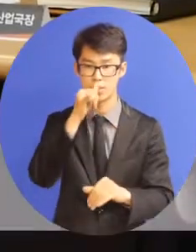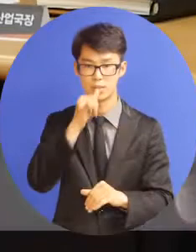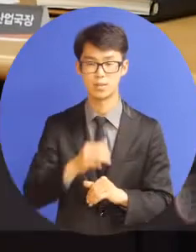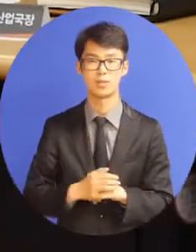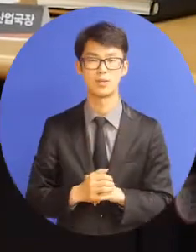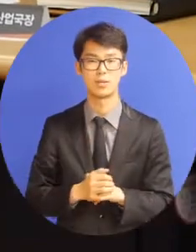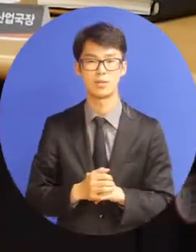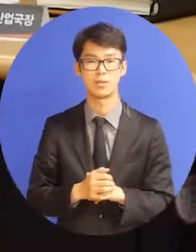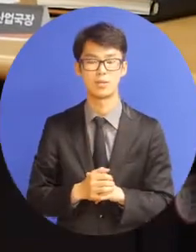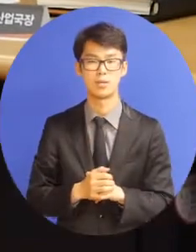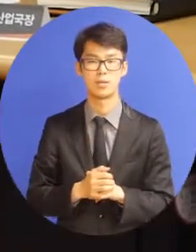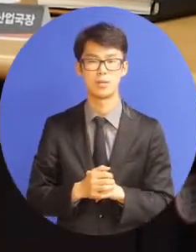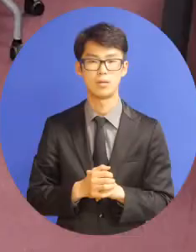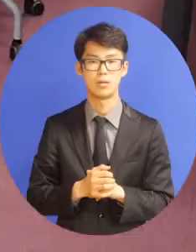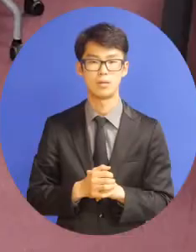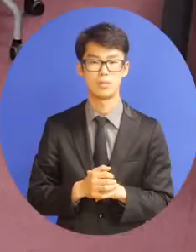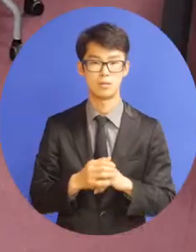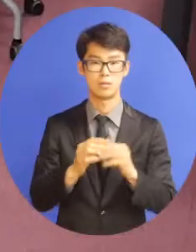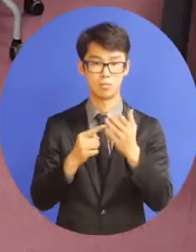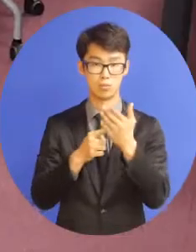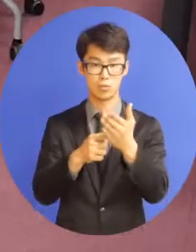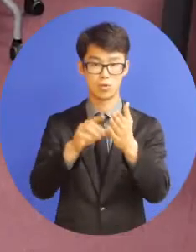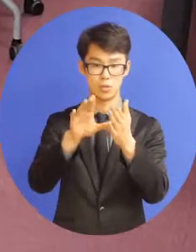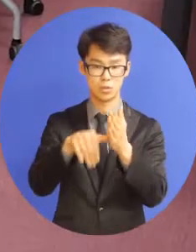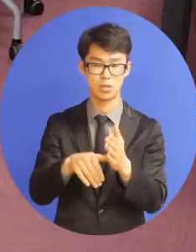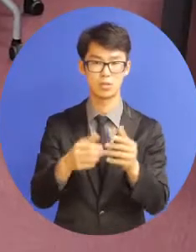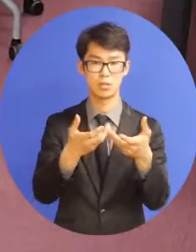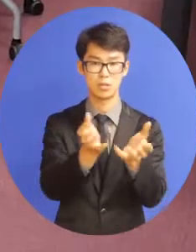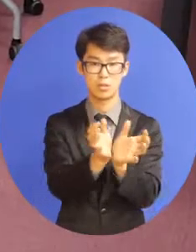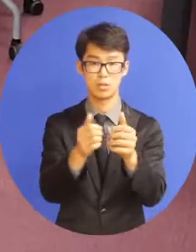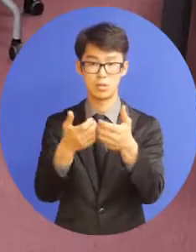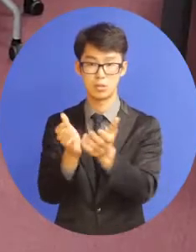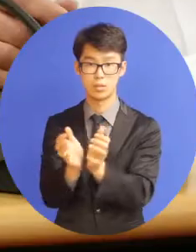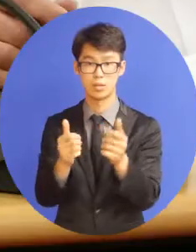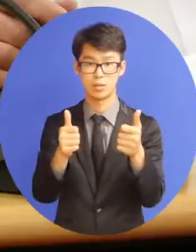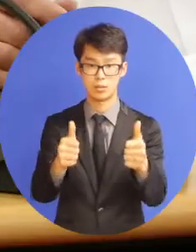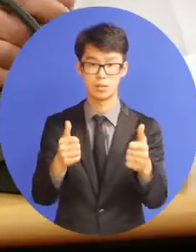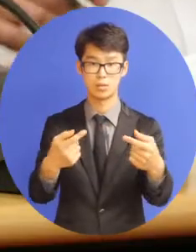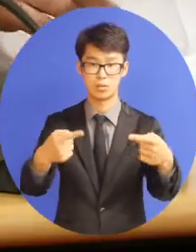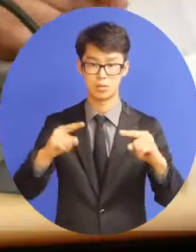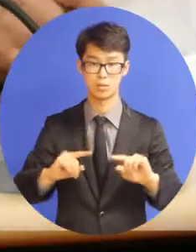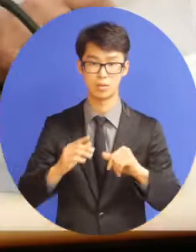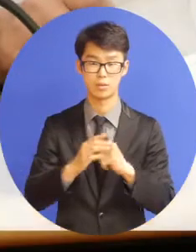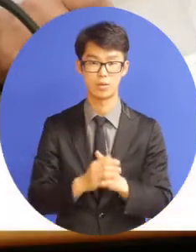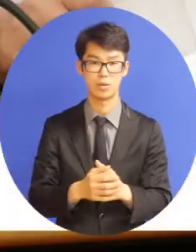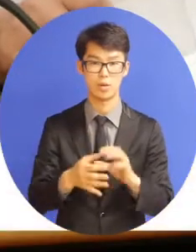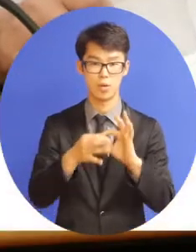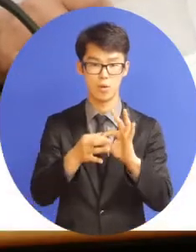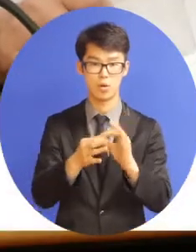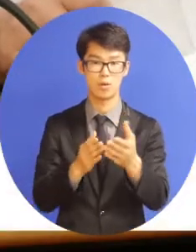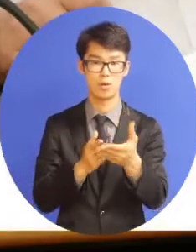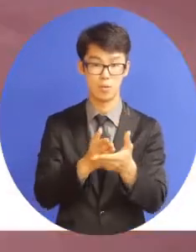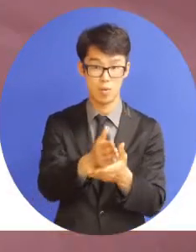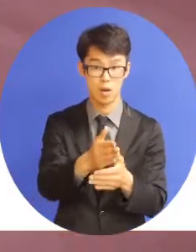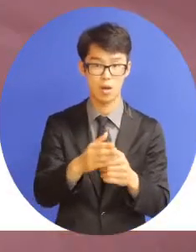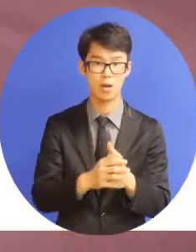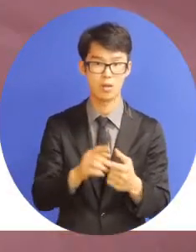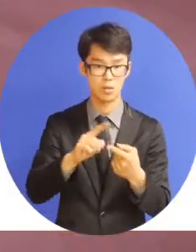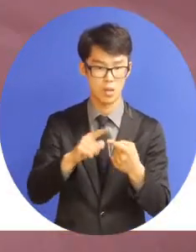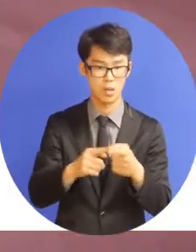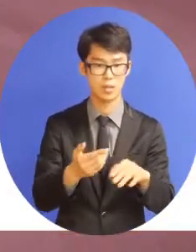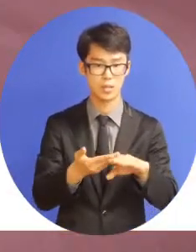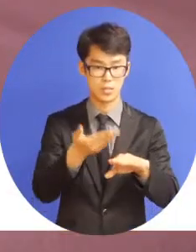가졌습니다. 이번 보고회는 부서장과 팀장이 참석해서 소관부서 업무에 대한 상반기